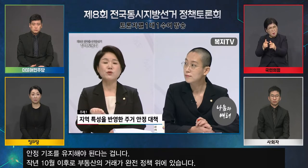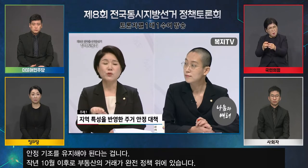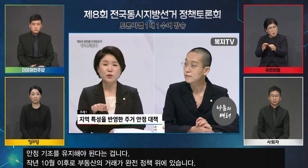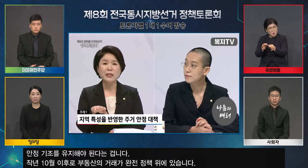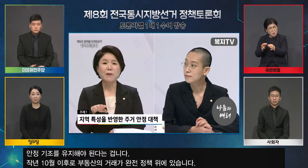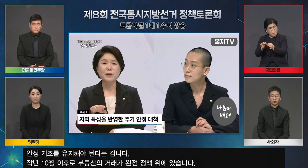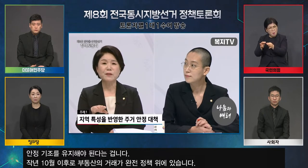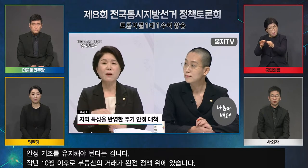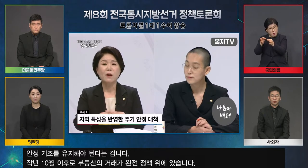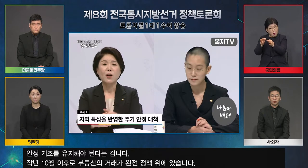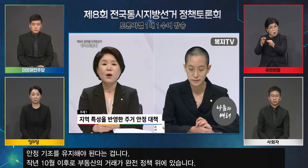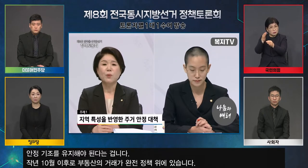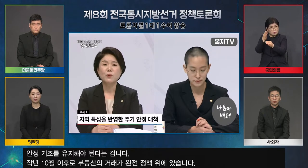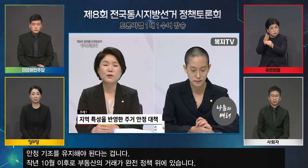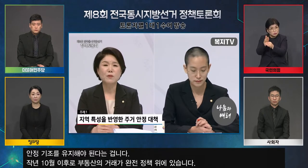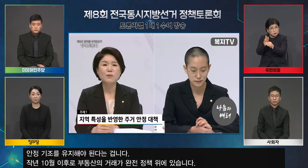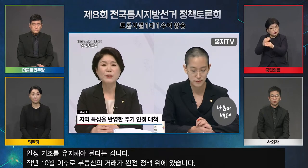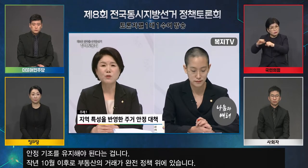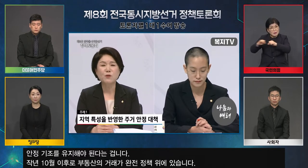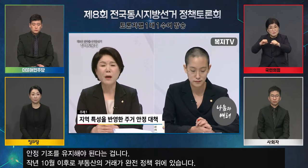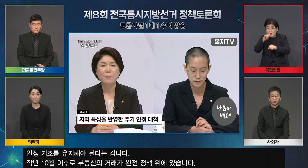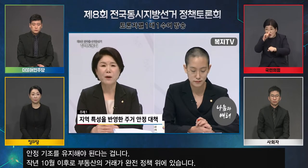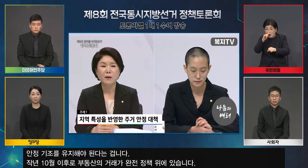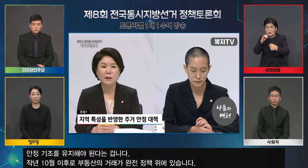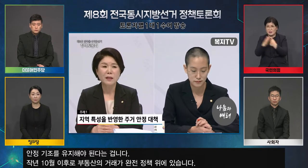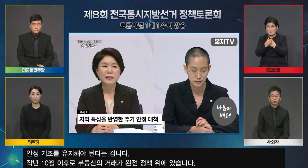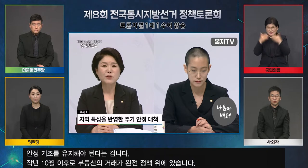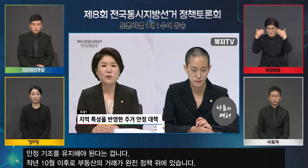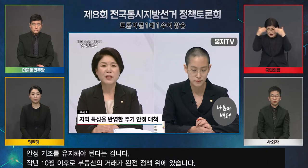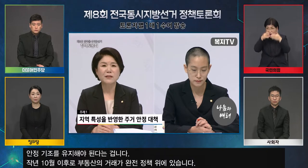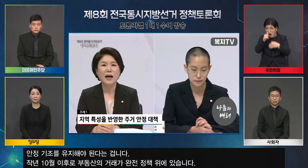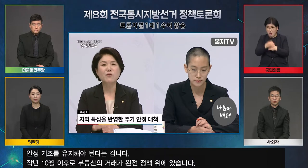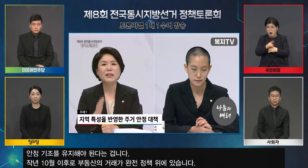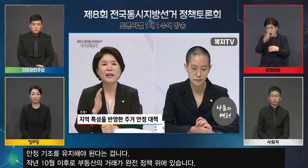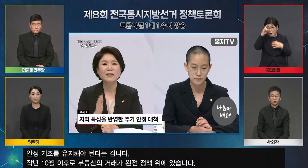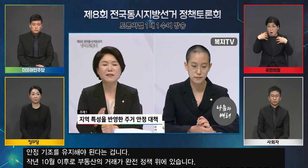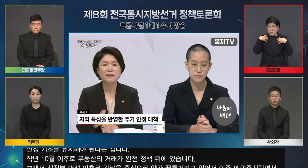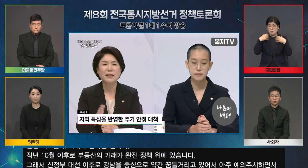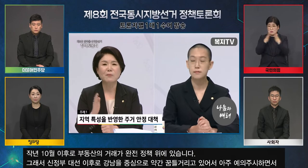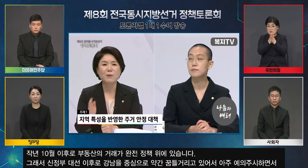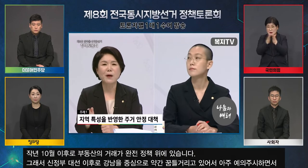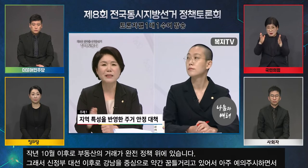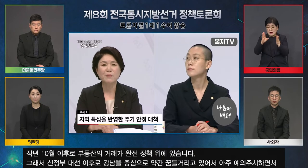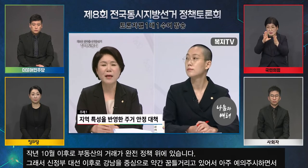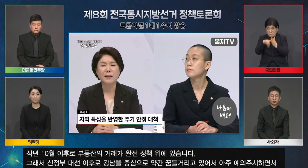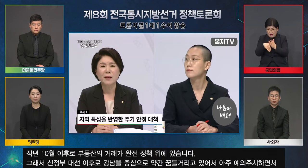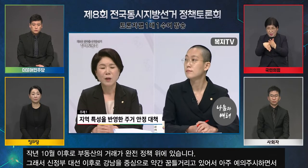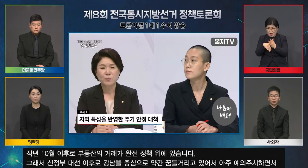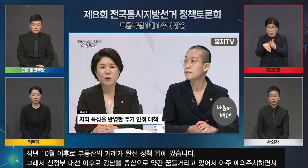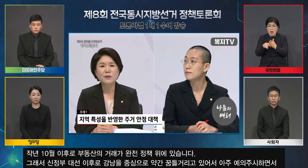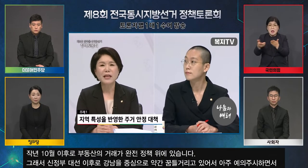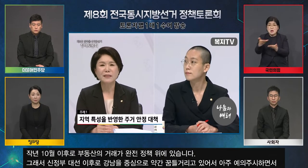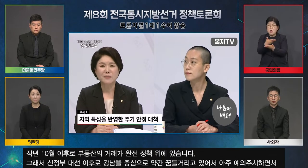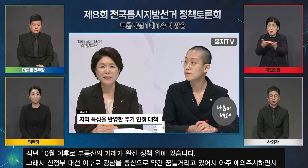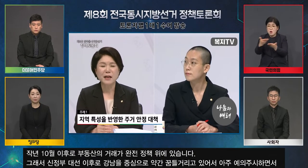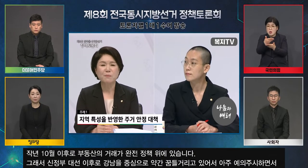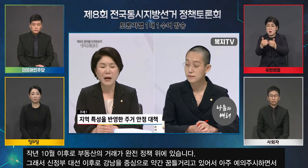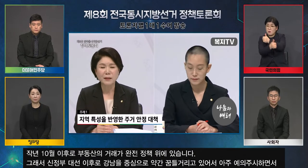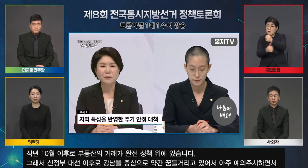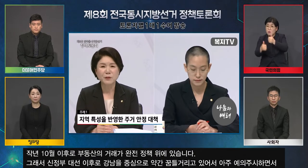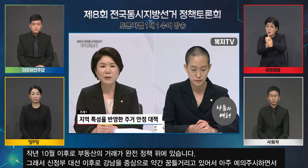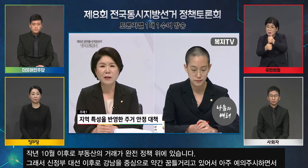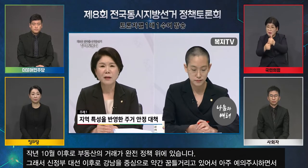예의주시하면서 보통 정부가 출범하면 인수위에서 하루가 다르게 정책을 발표하지만 부동산